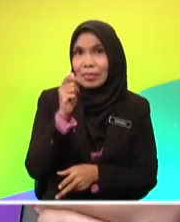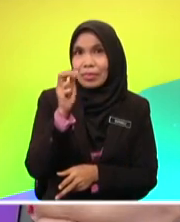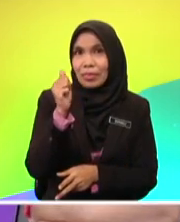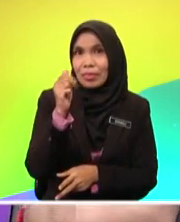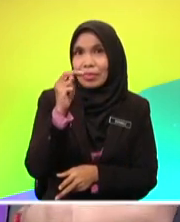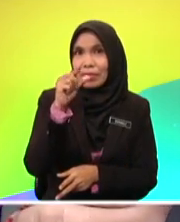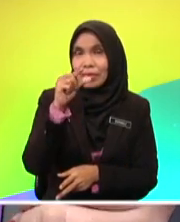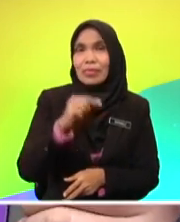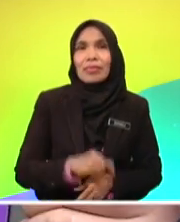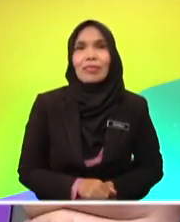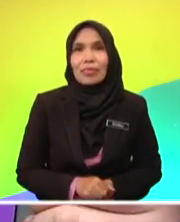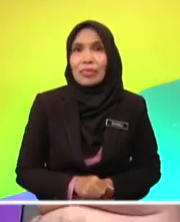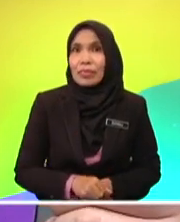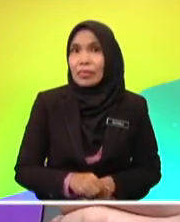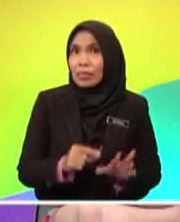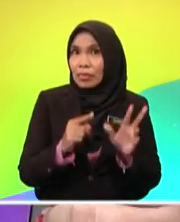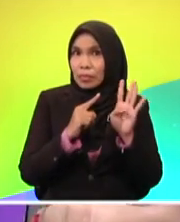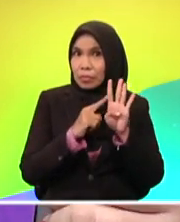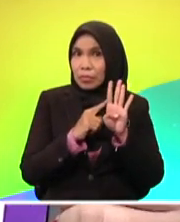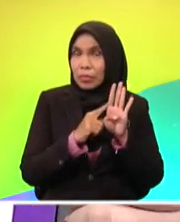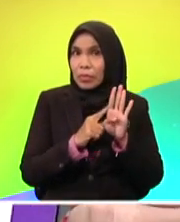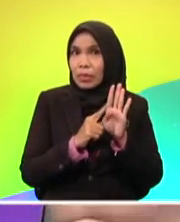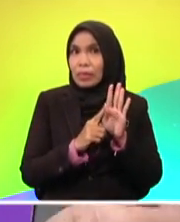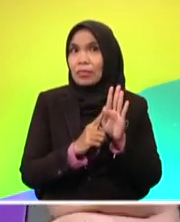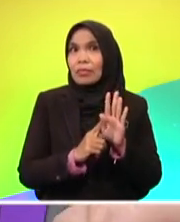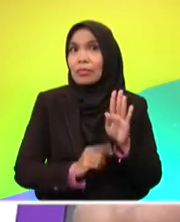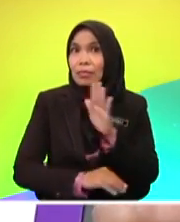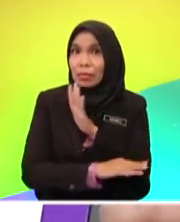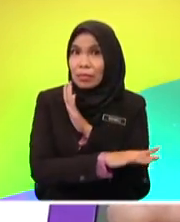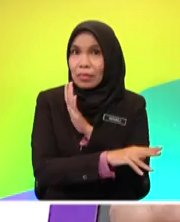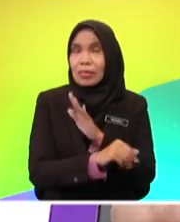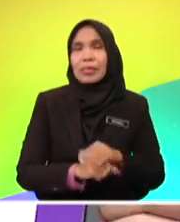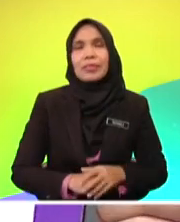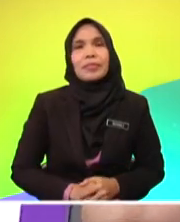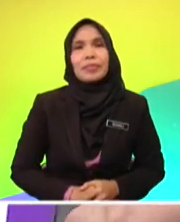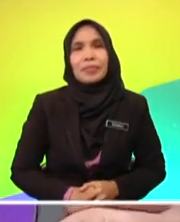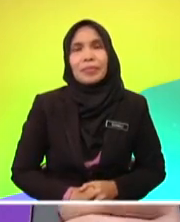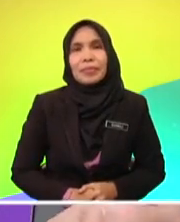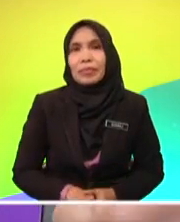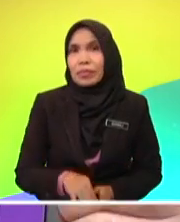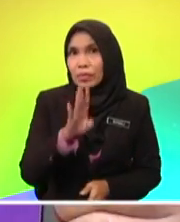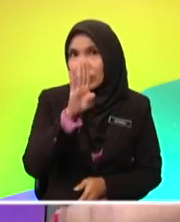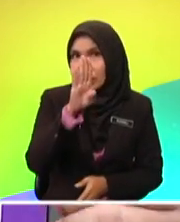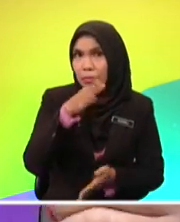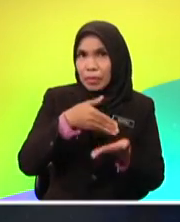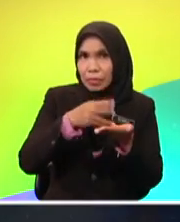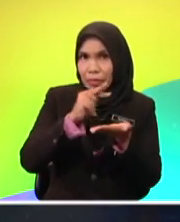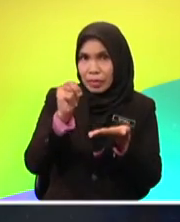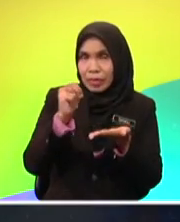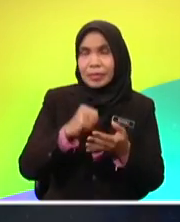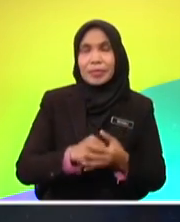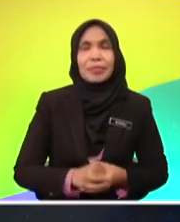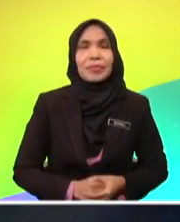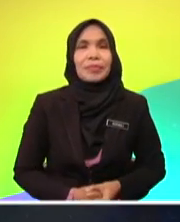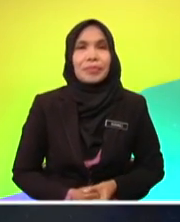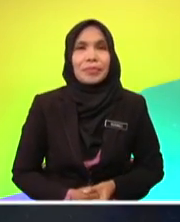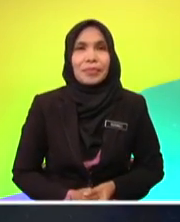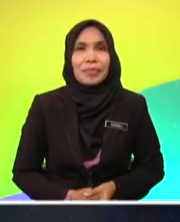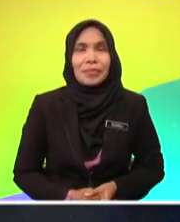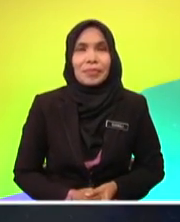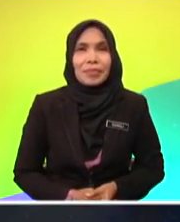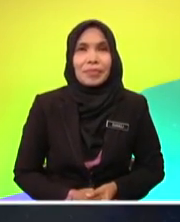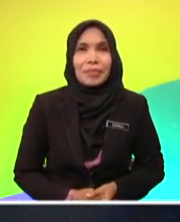adalah akar. Akar. Okey, yang ini adalah empat bahagian secara umumnya hampir semua tumbuhan ada. Baik.